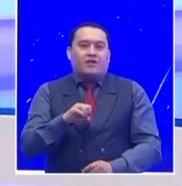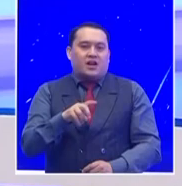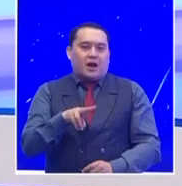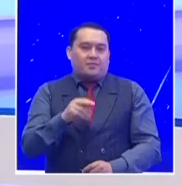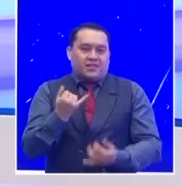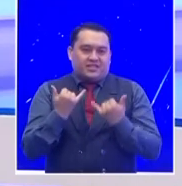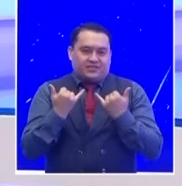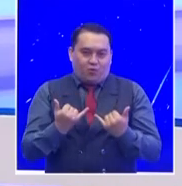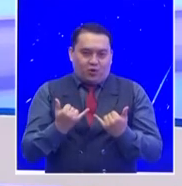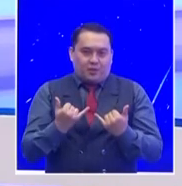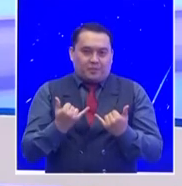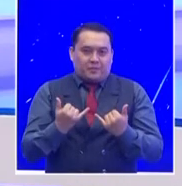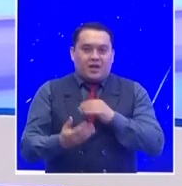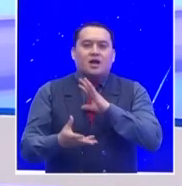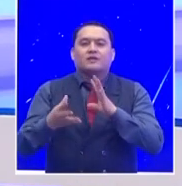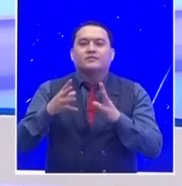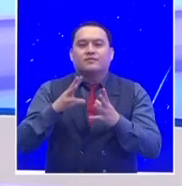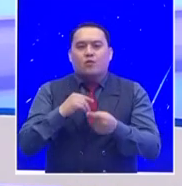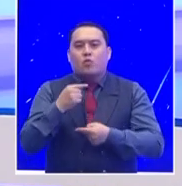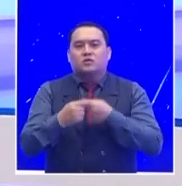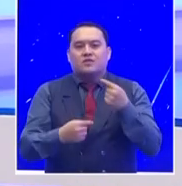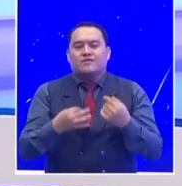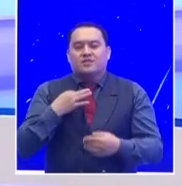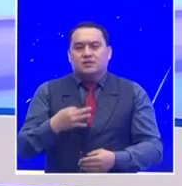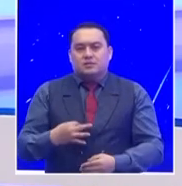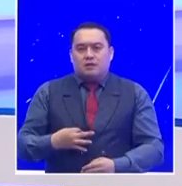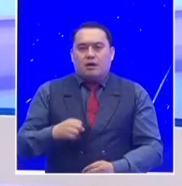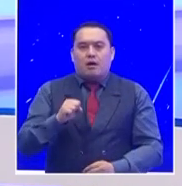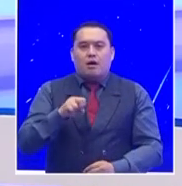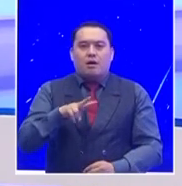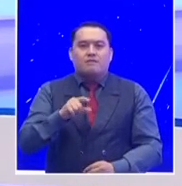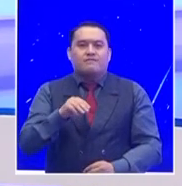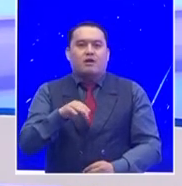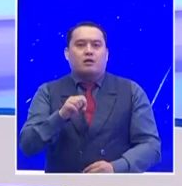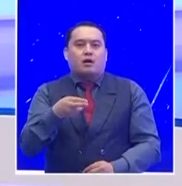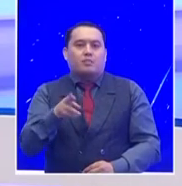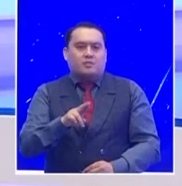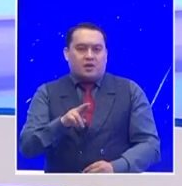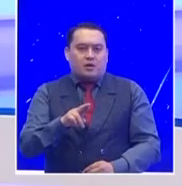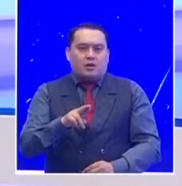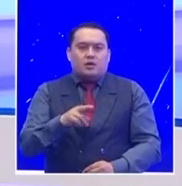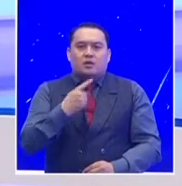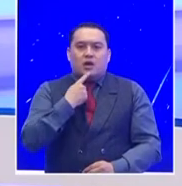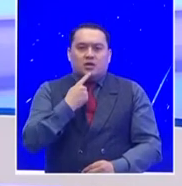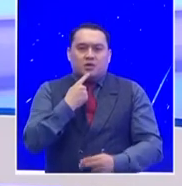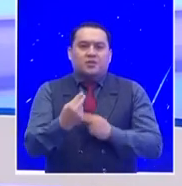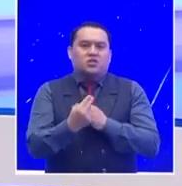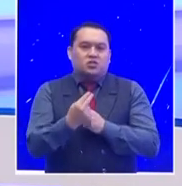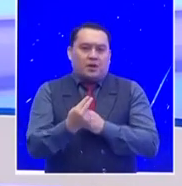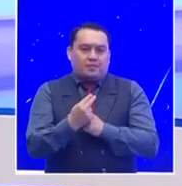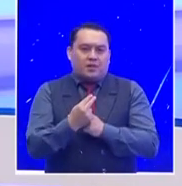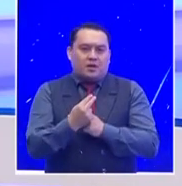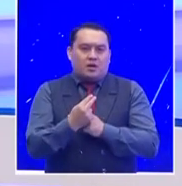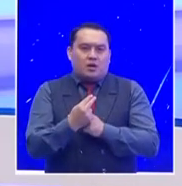бесспорна и сегодня. Последователь Аристотеля, сын великих степей Аль-Фараби, является основоположником арабоязычного